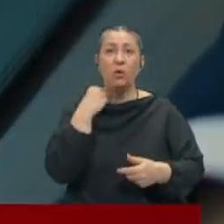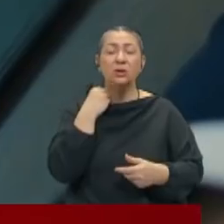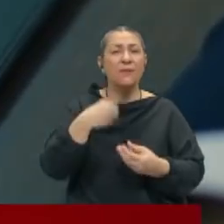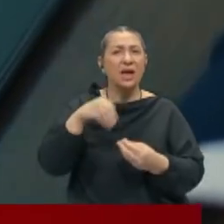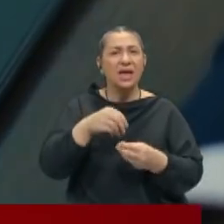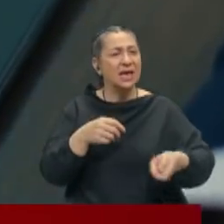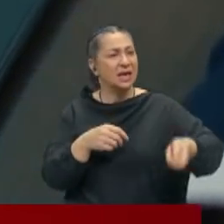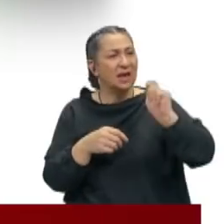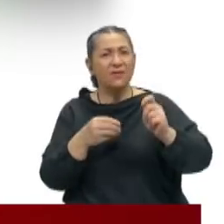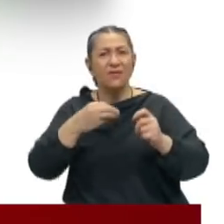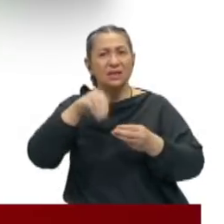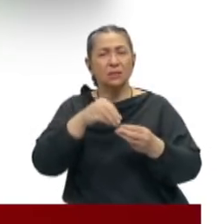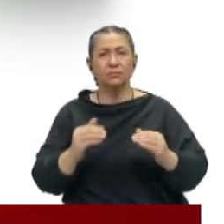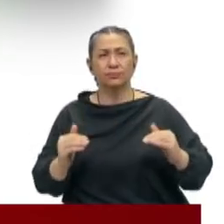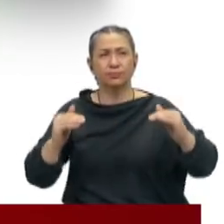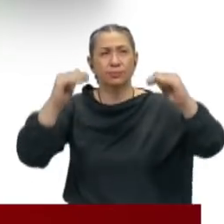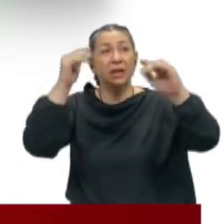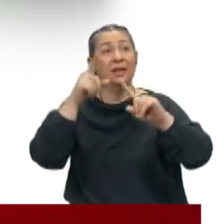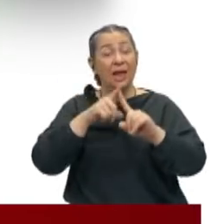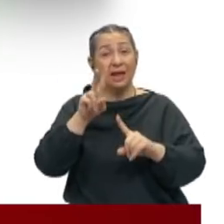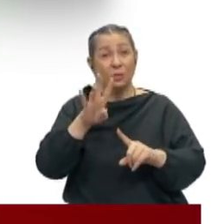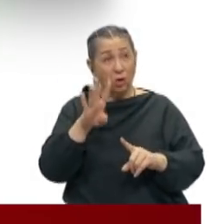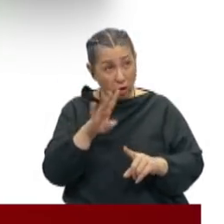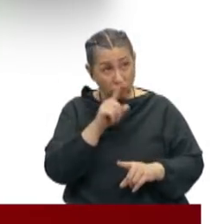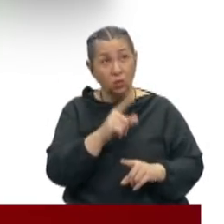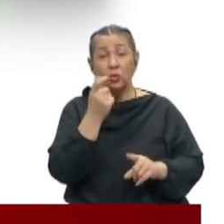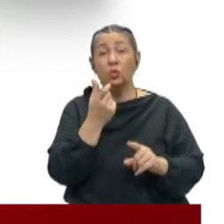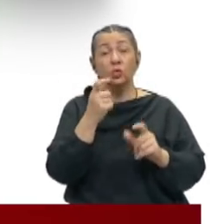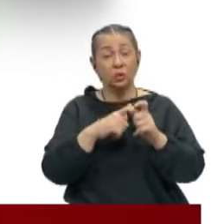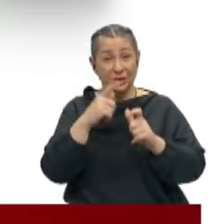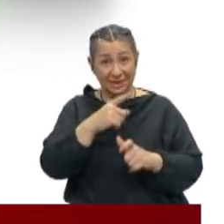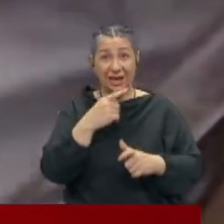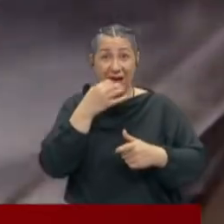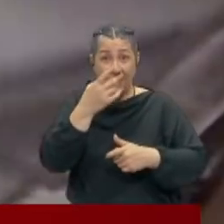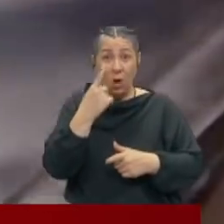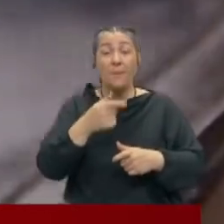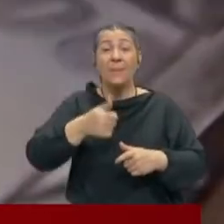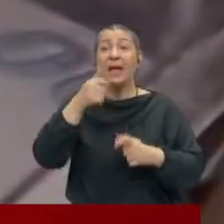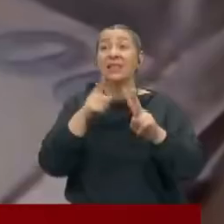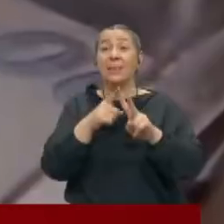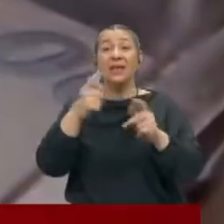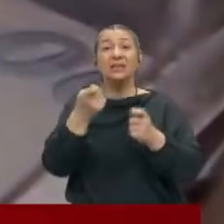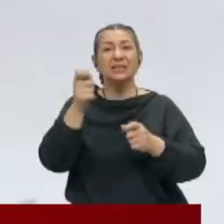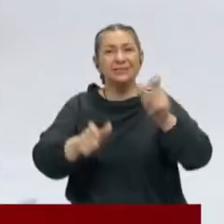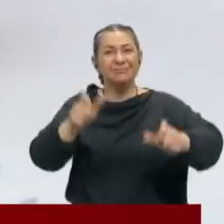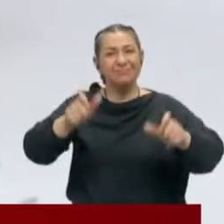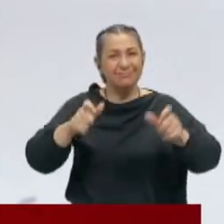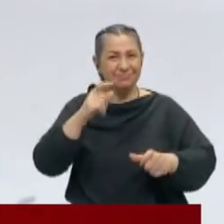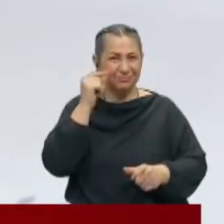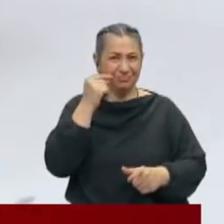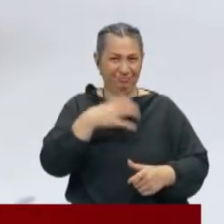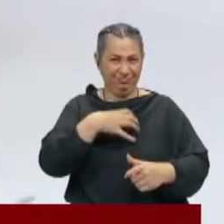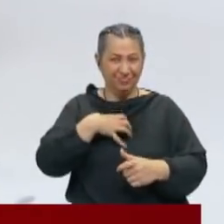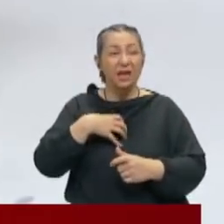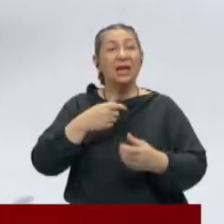kredi faizleri ise artıyor. T24'ten Uğur Gürses'in haberine göre Bakan Nebati ise iş insanlarının enflasyonun altında